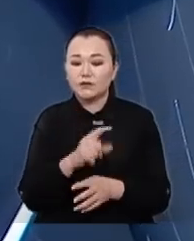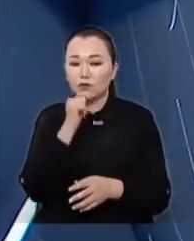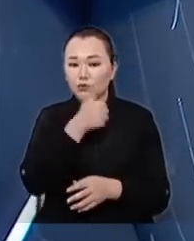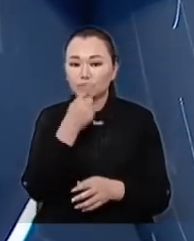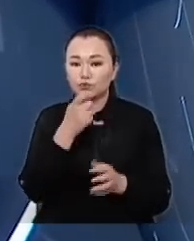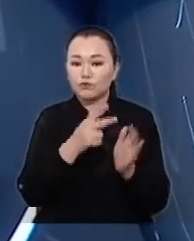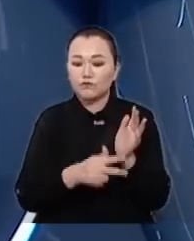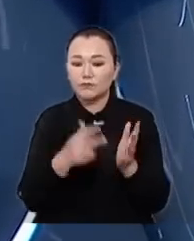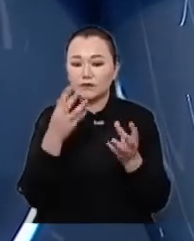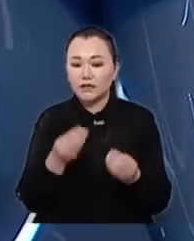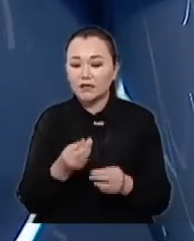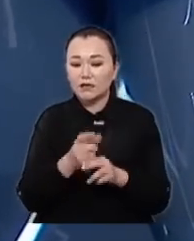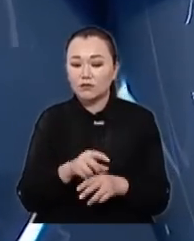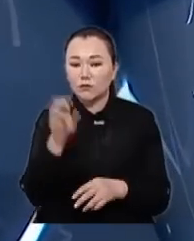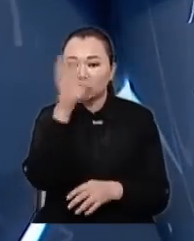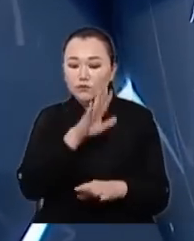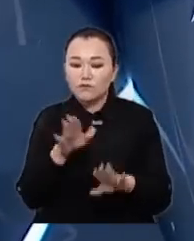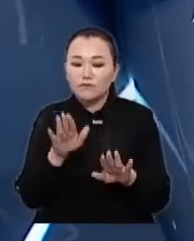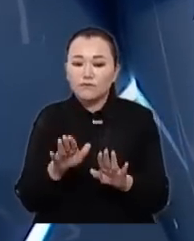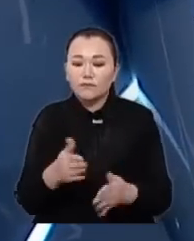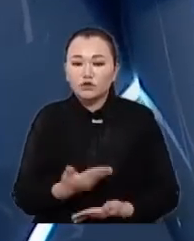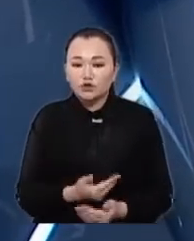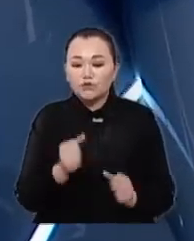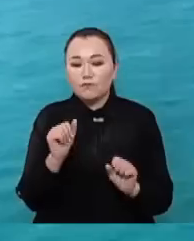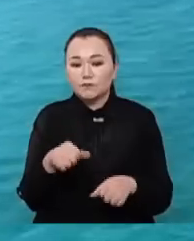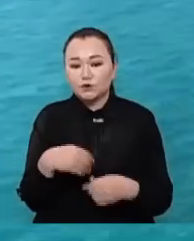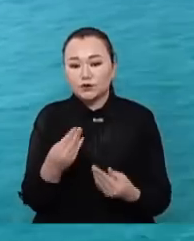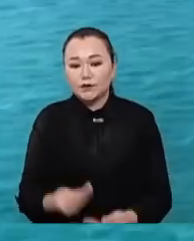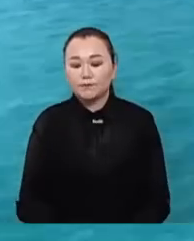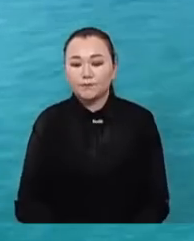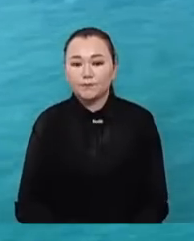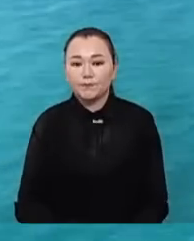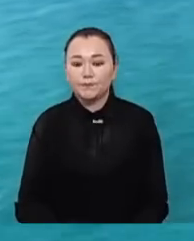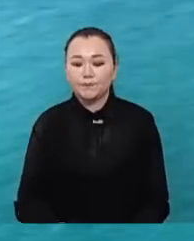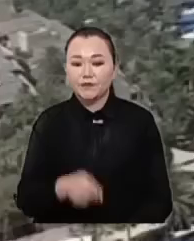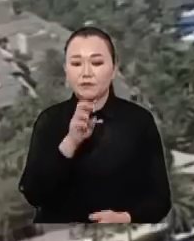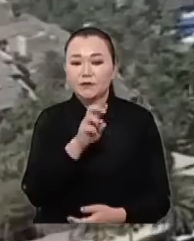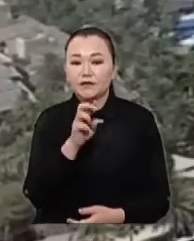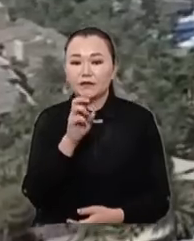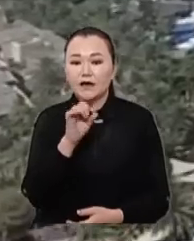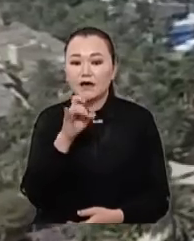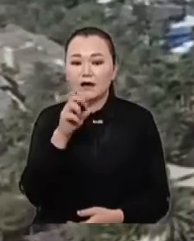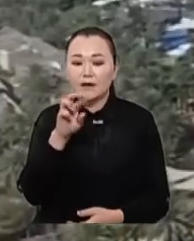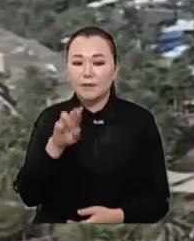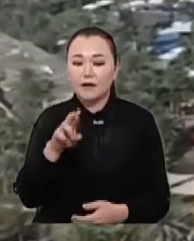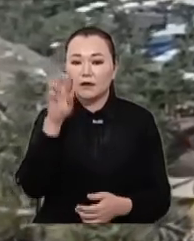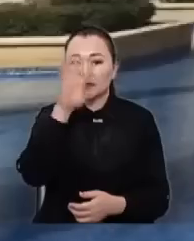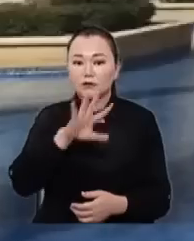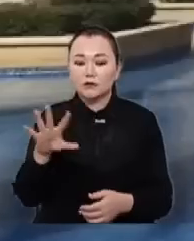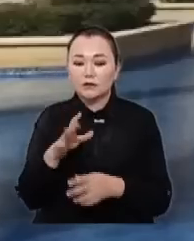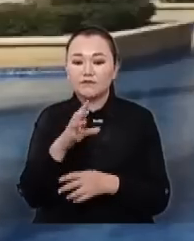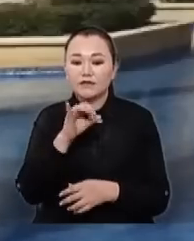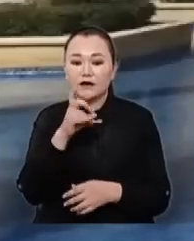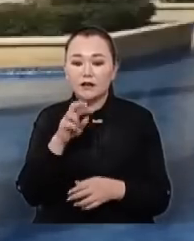180 күн бойы осы елде болуға мүмкіндік береді. Біріккен Араб Әмірліктері федералды